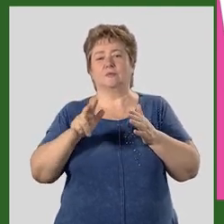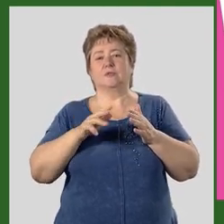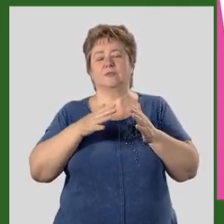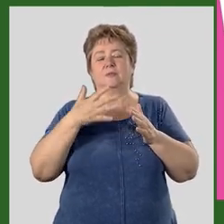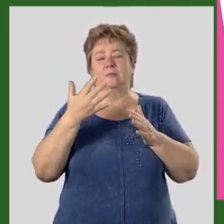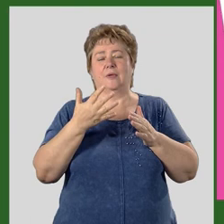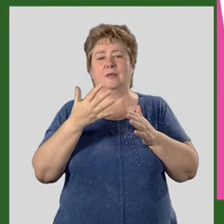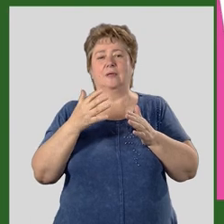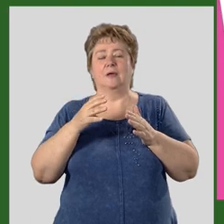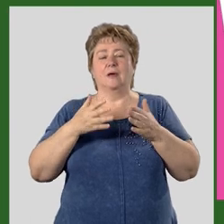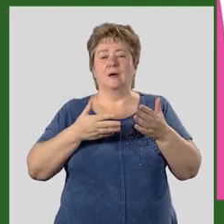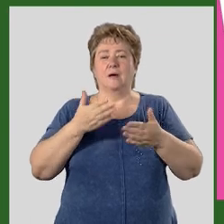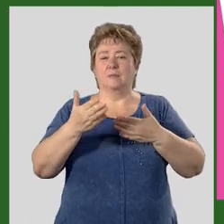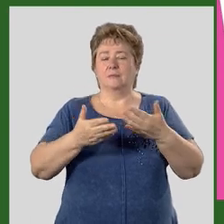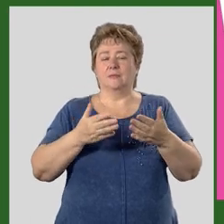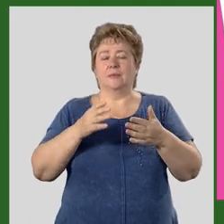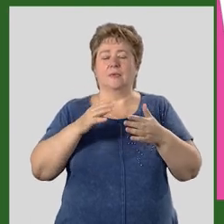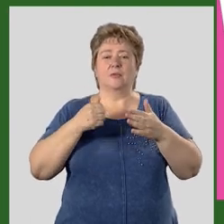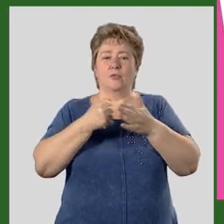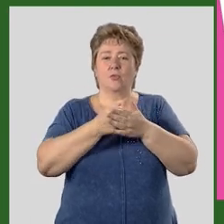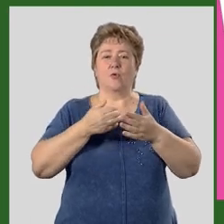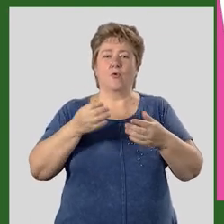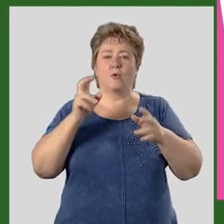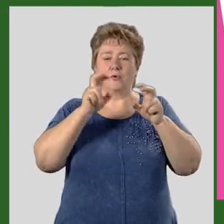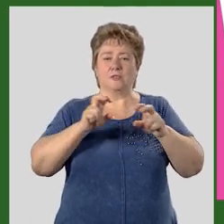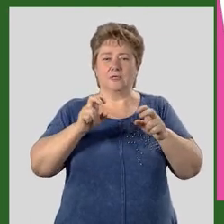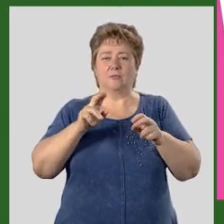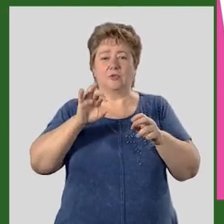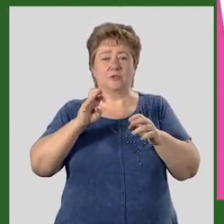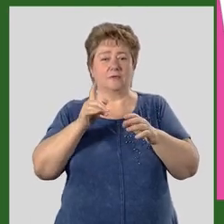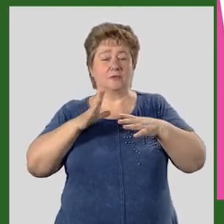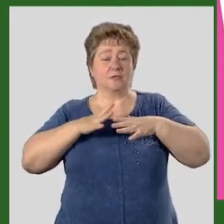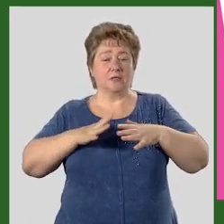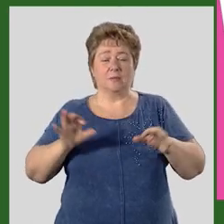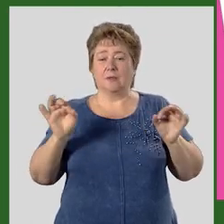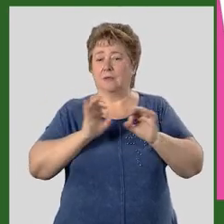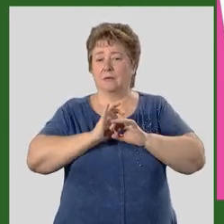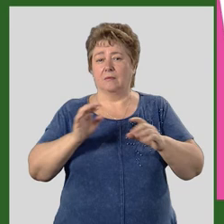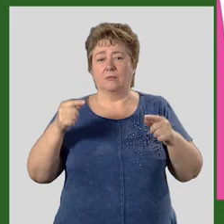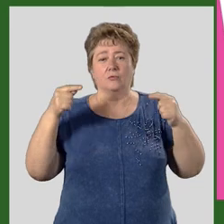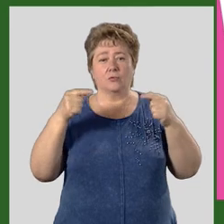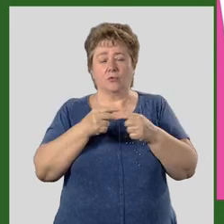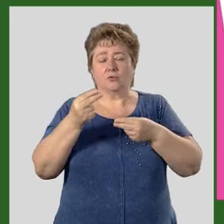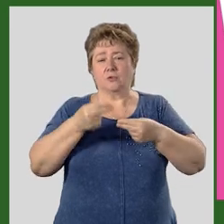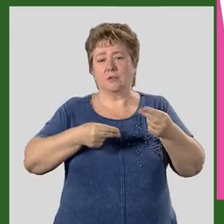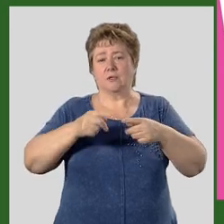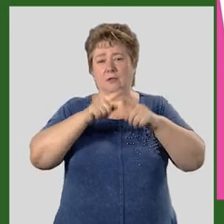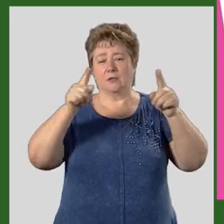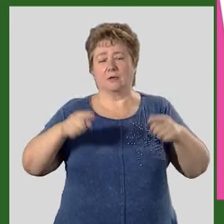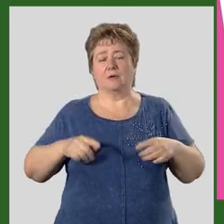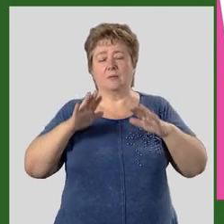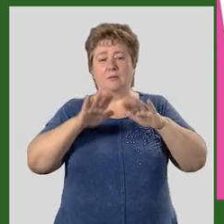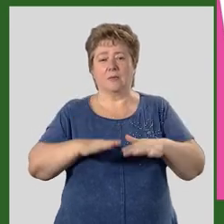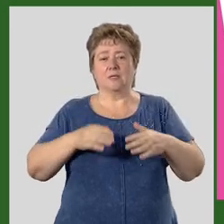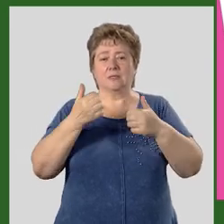585 верст. До исследований Пржевальского не было ни одного точно нанесенных на карте